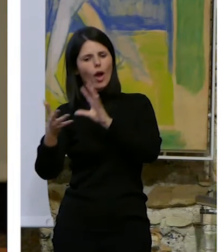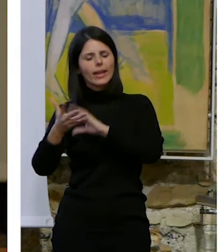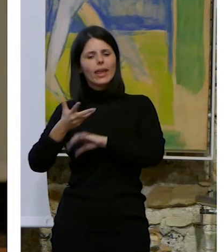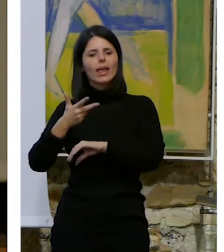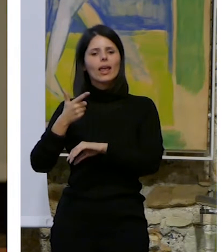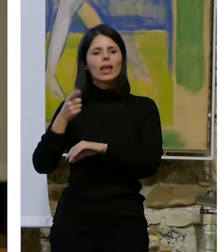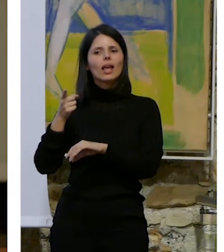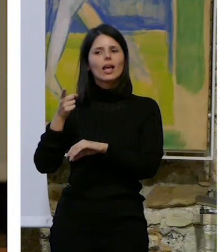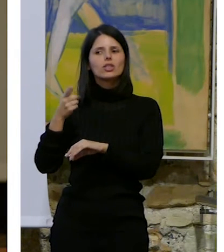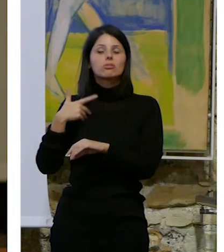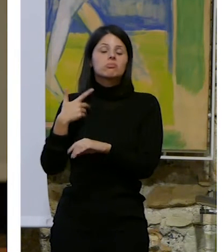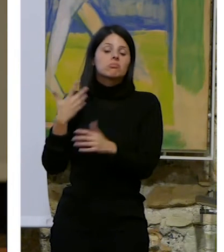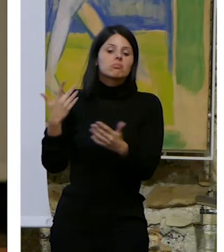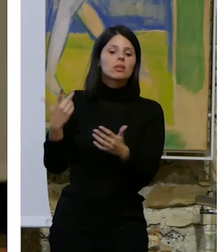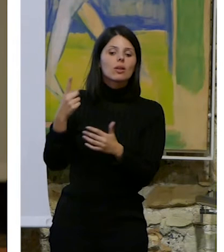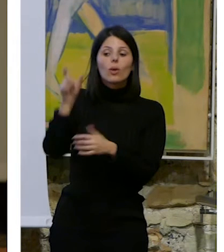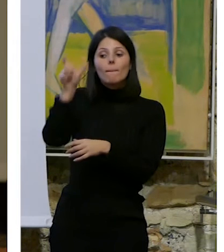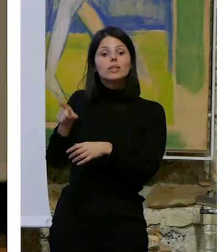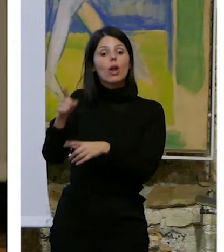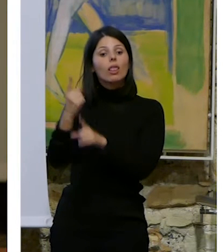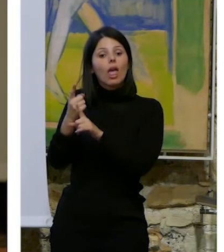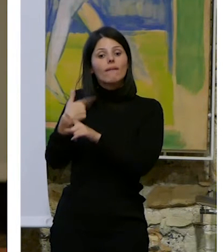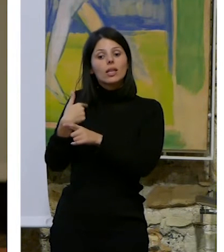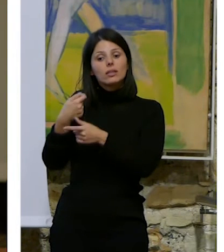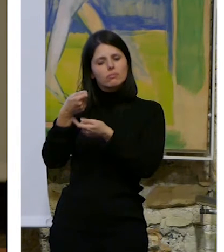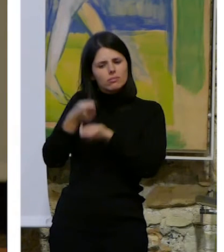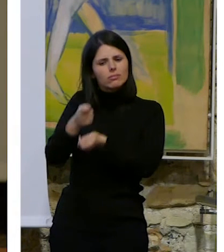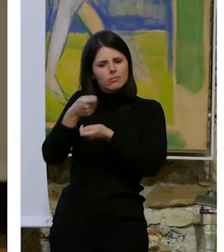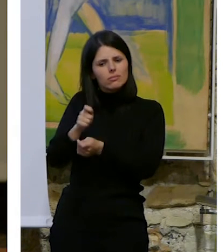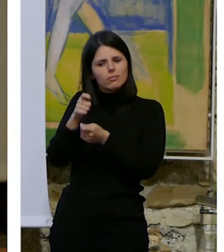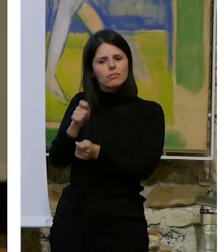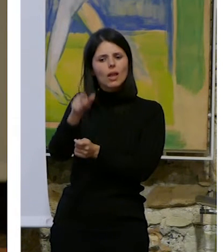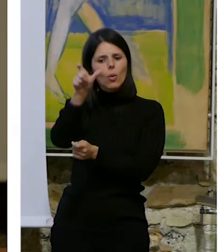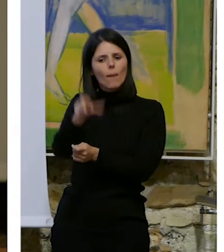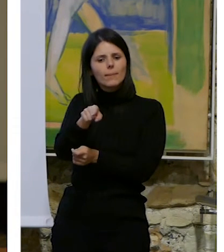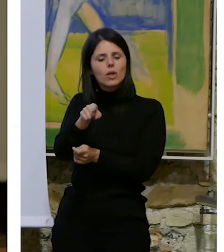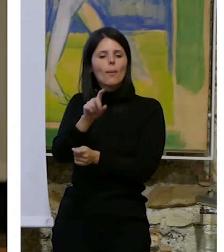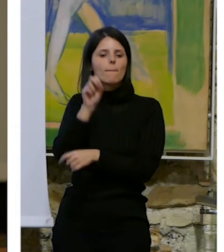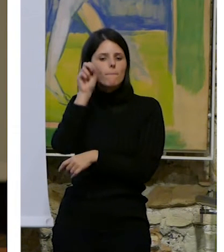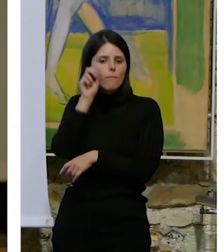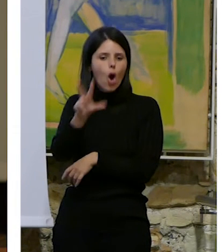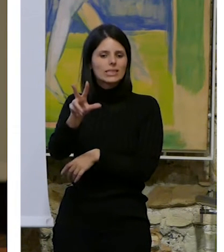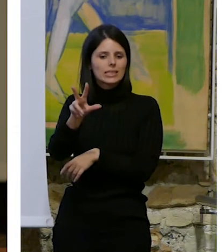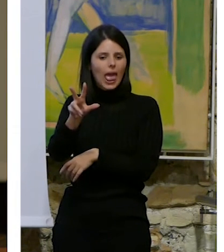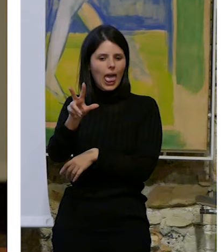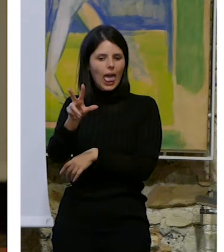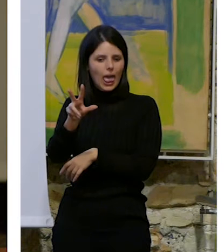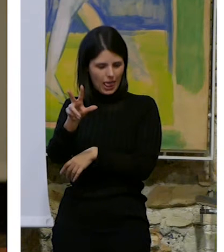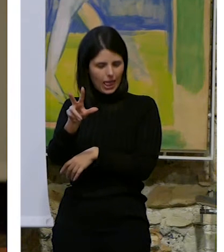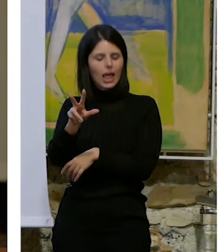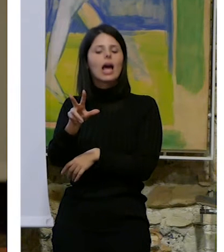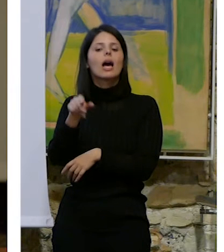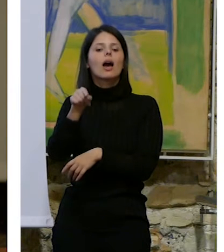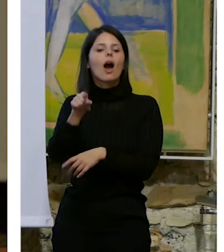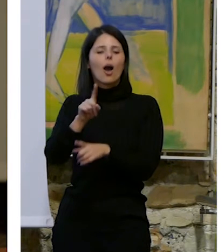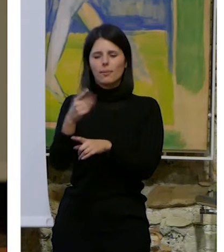uno non deve convincere uterinamente, visceralmente, come Mosè, no? L'unico momento